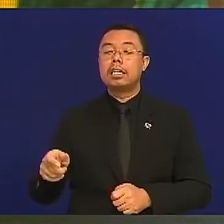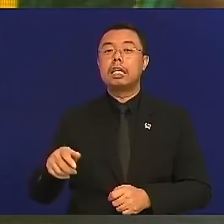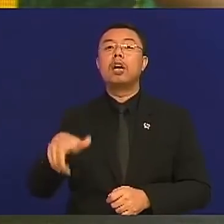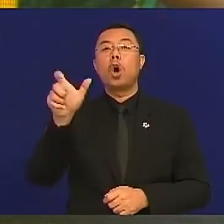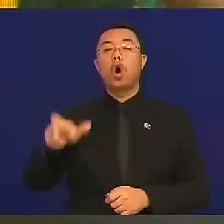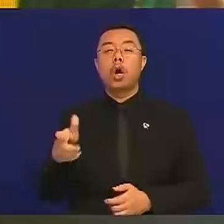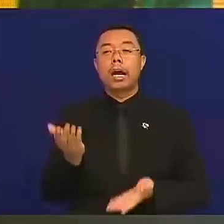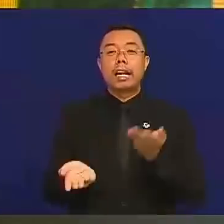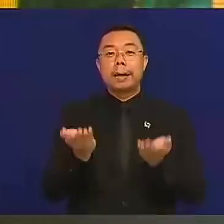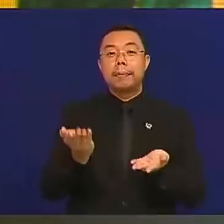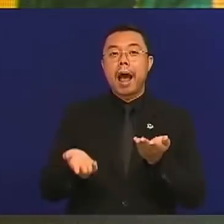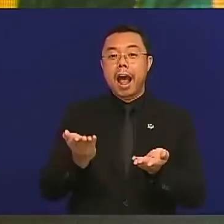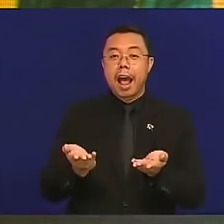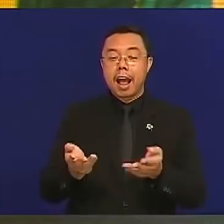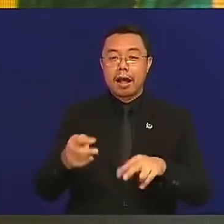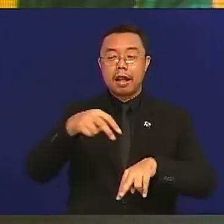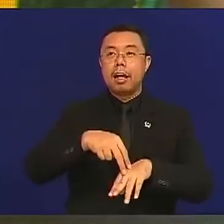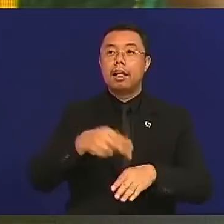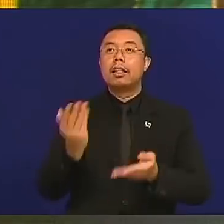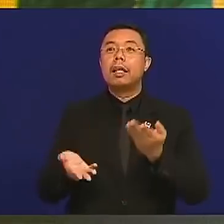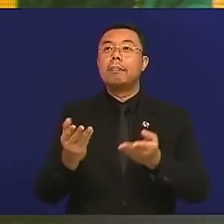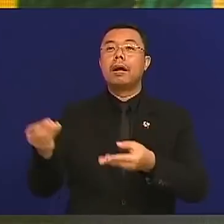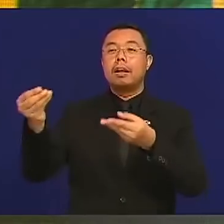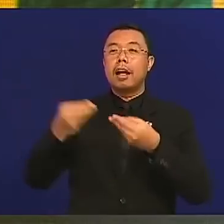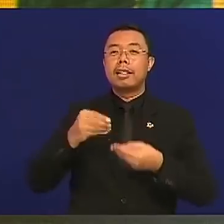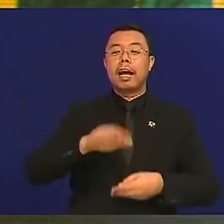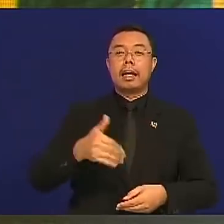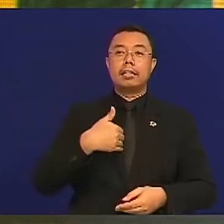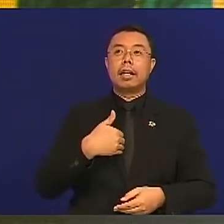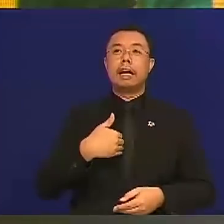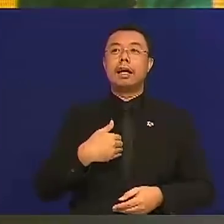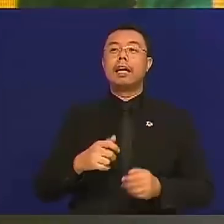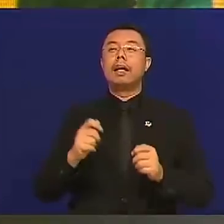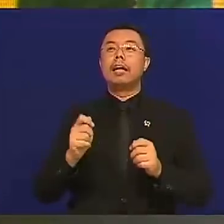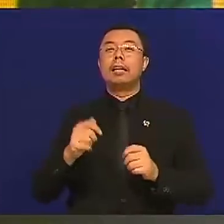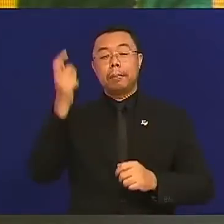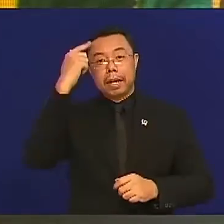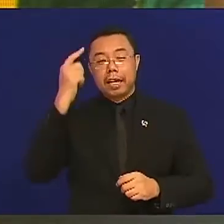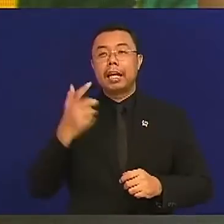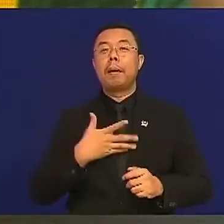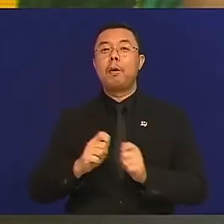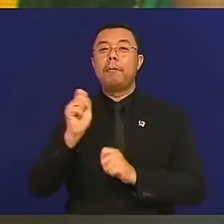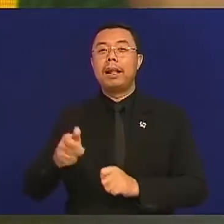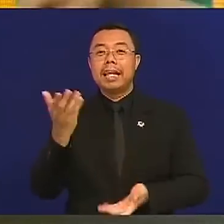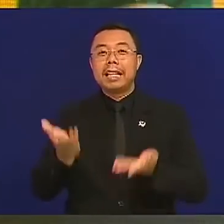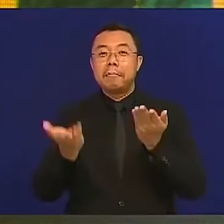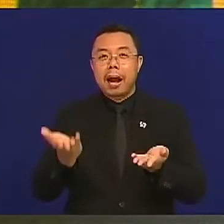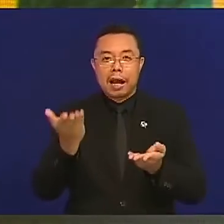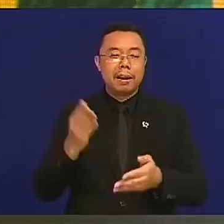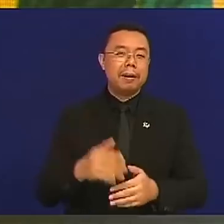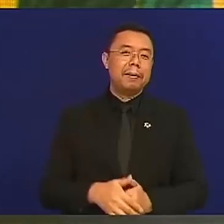ke bapak yang nimbang. Timbangannya dikasih anak saya. Dipikirnya mau beli